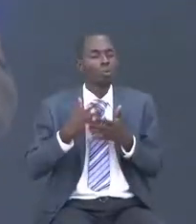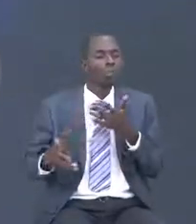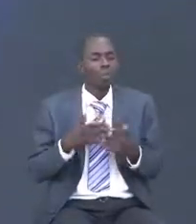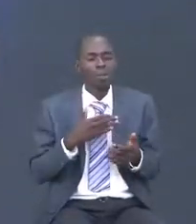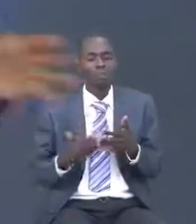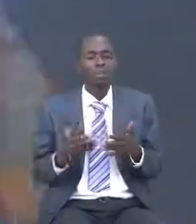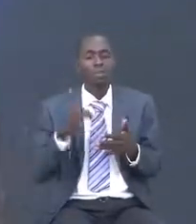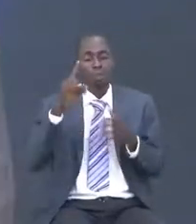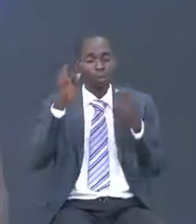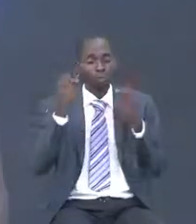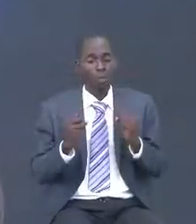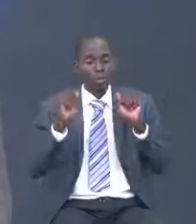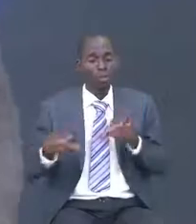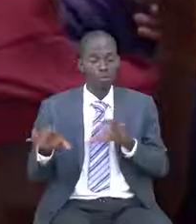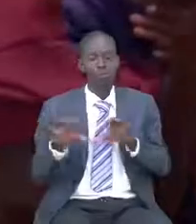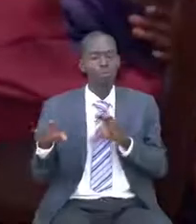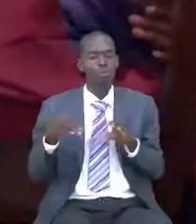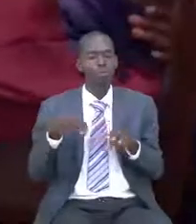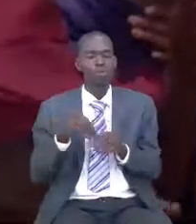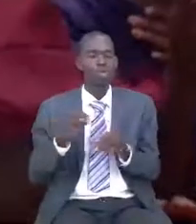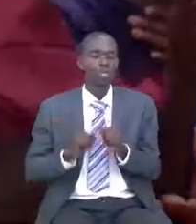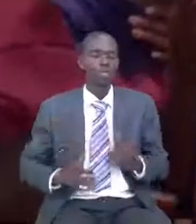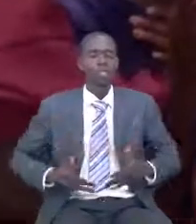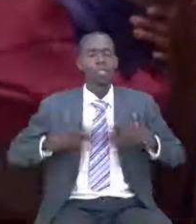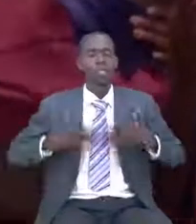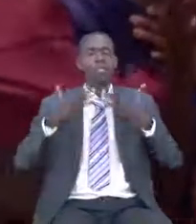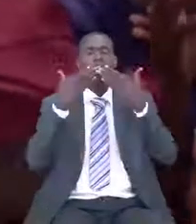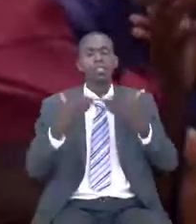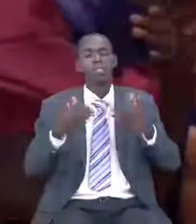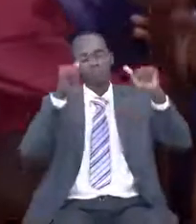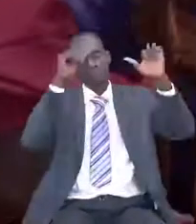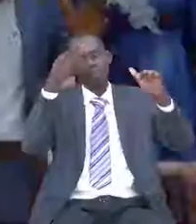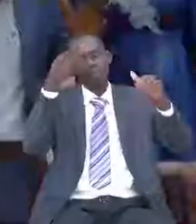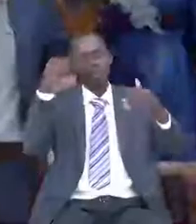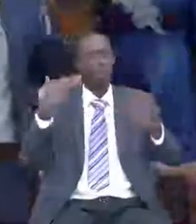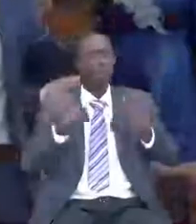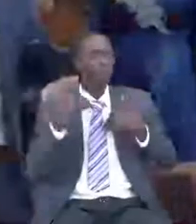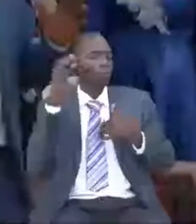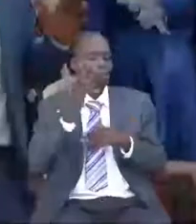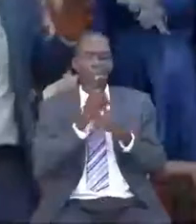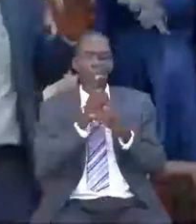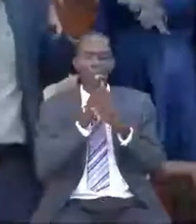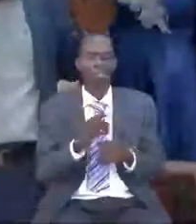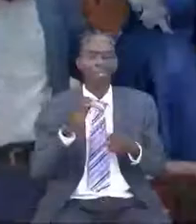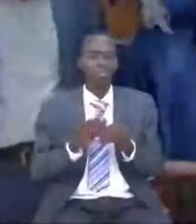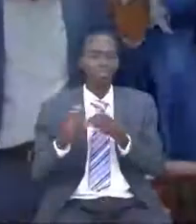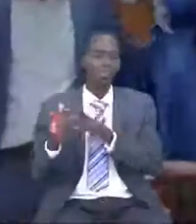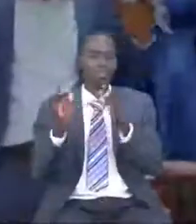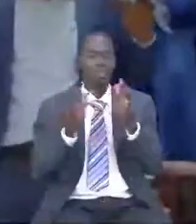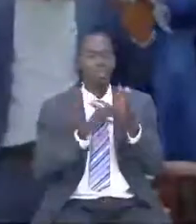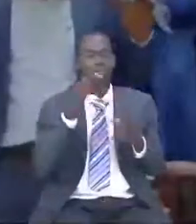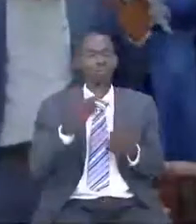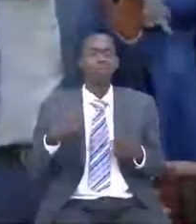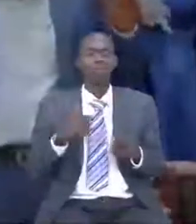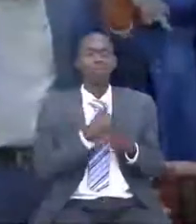le sommet que tu nous appelles à avoir. Quel que soit, fais-le dans chaque vie. Nous te remercions parce que nous savons que